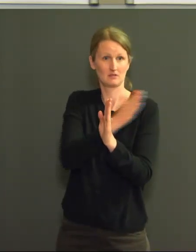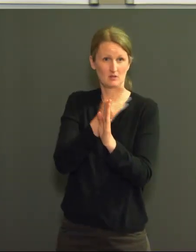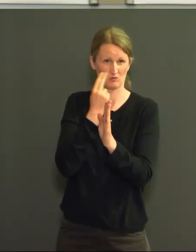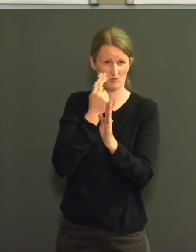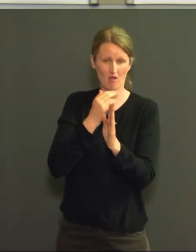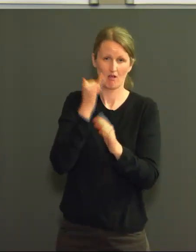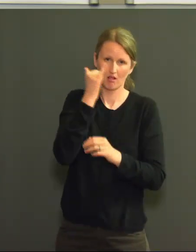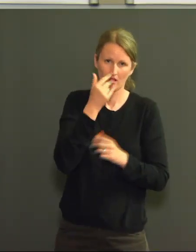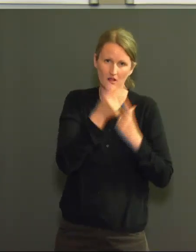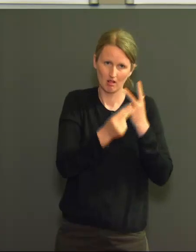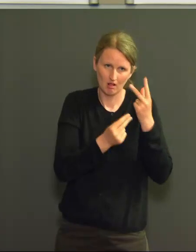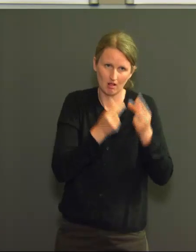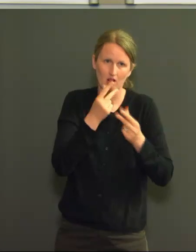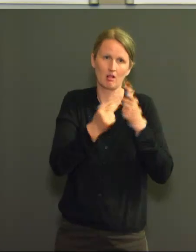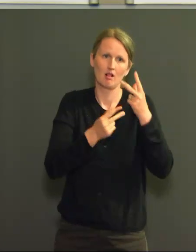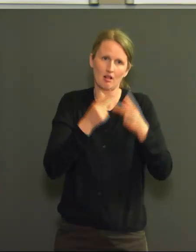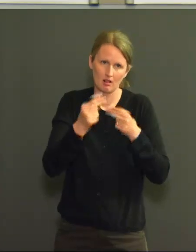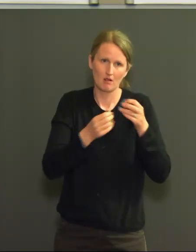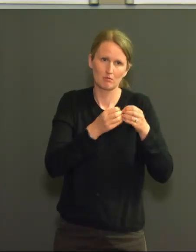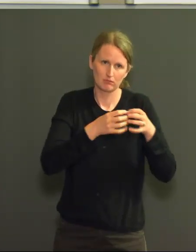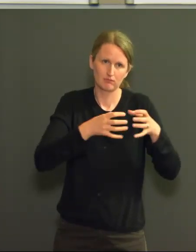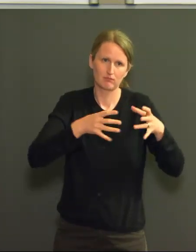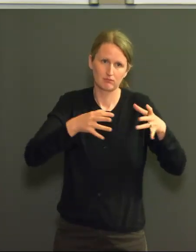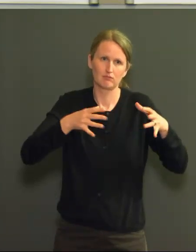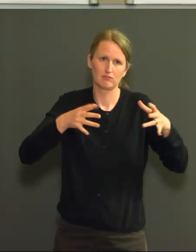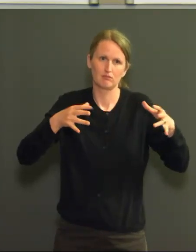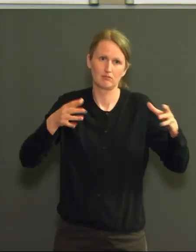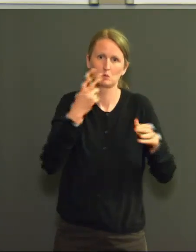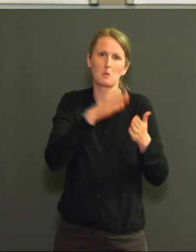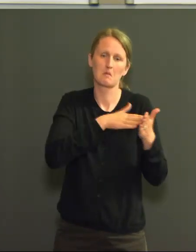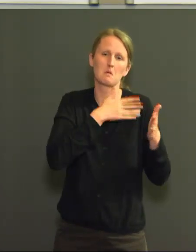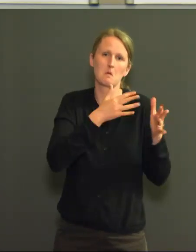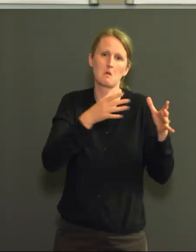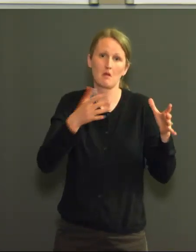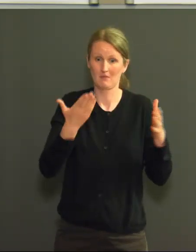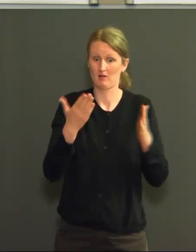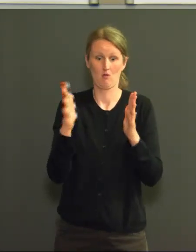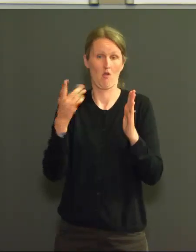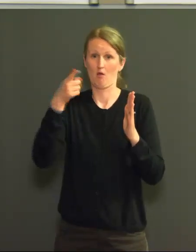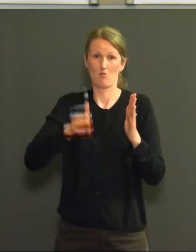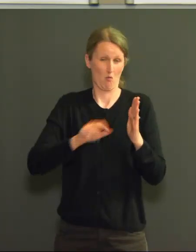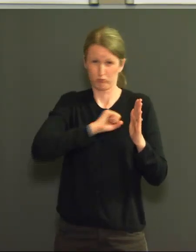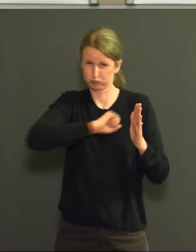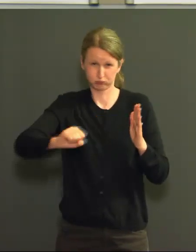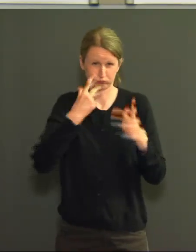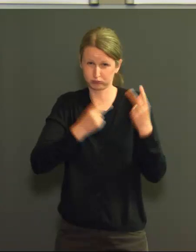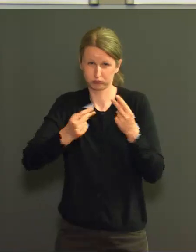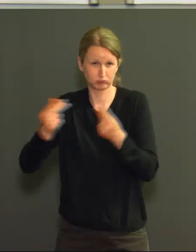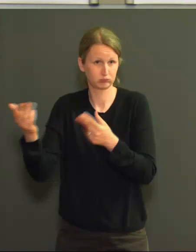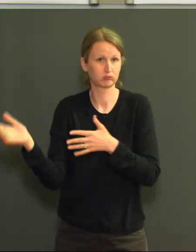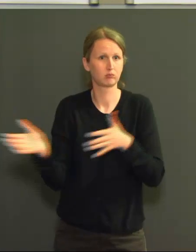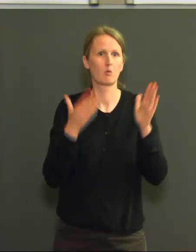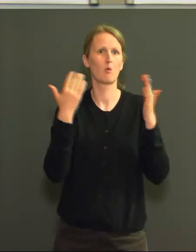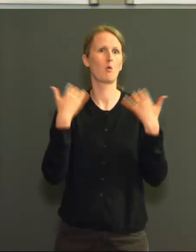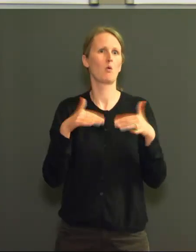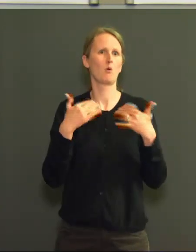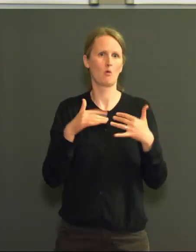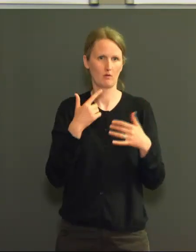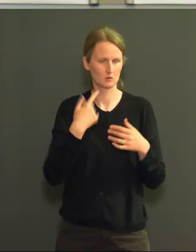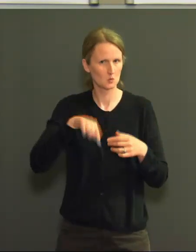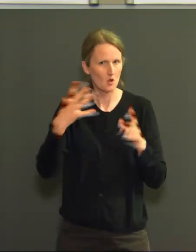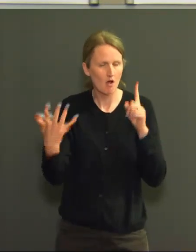La progression est donc fulgurante. C'est une performance fantastique et nous tenons à